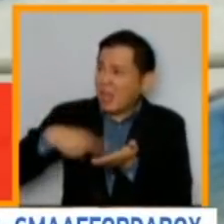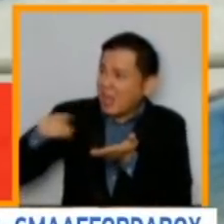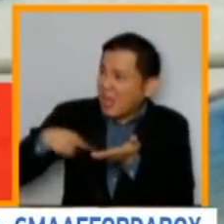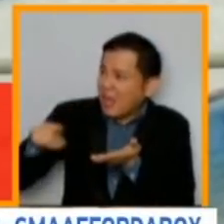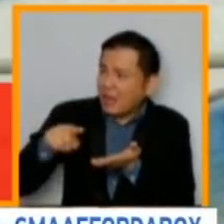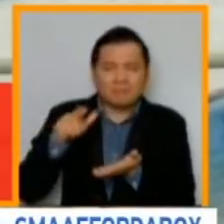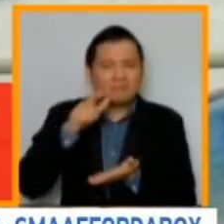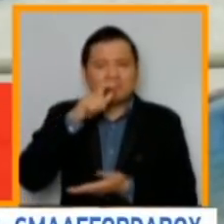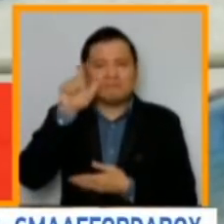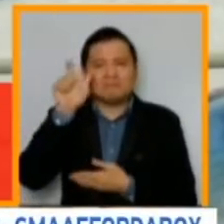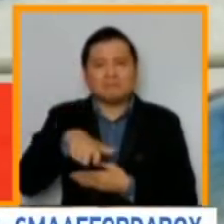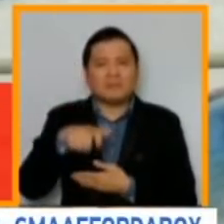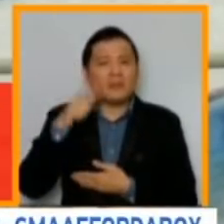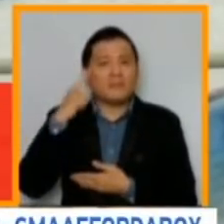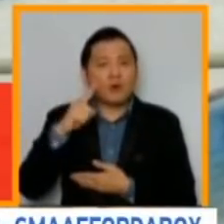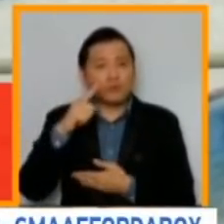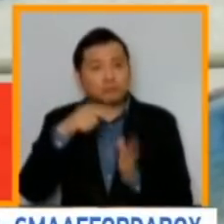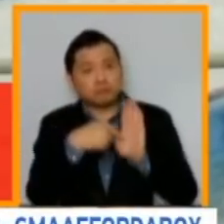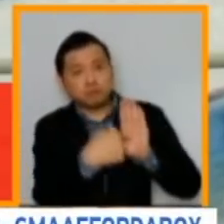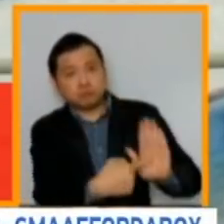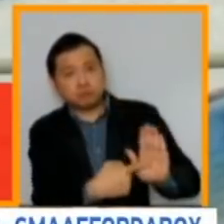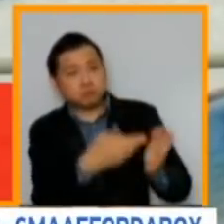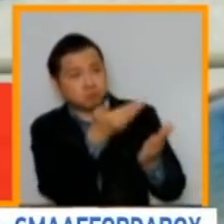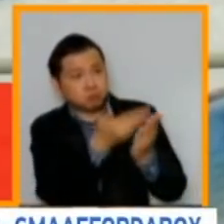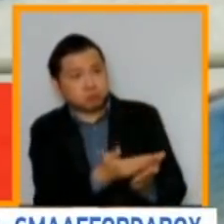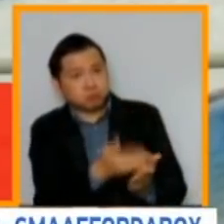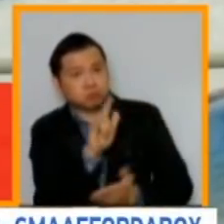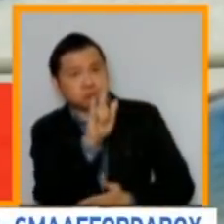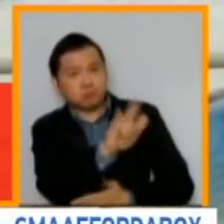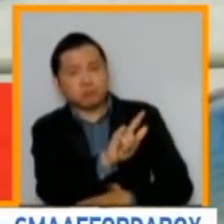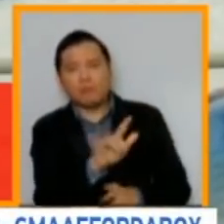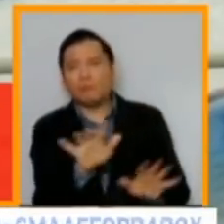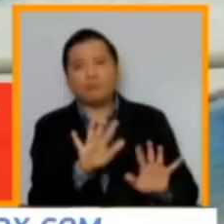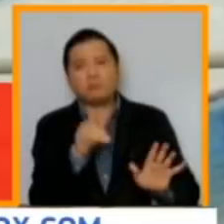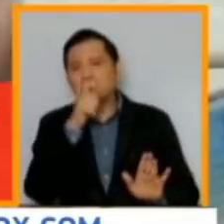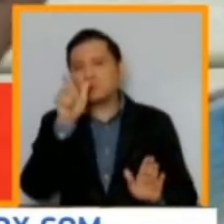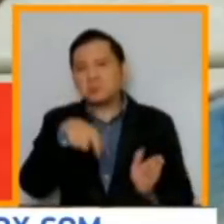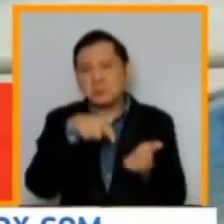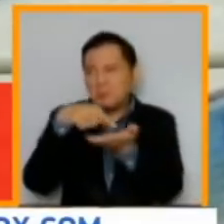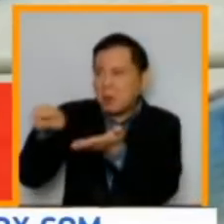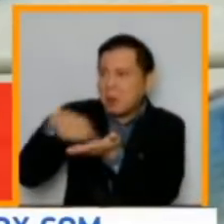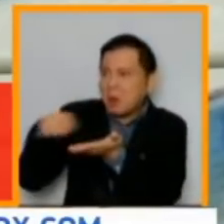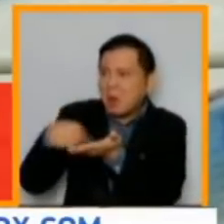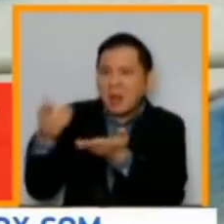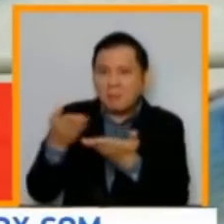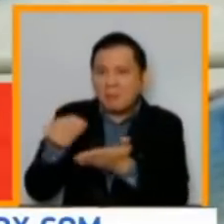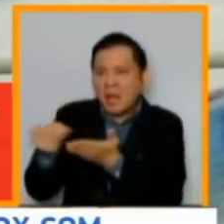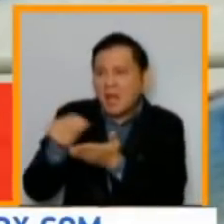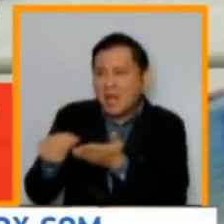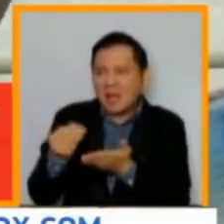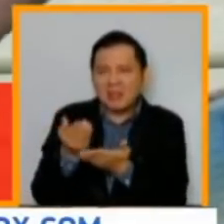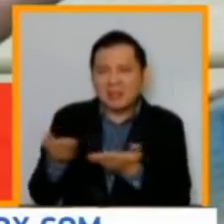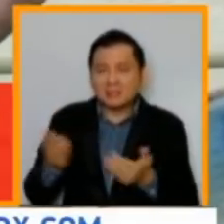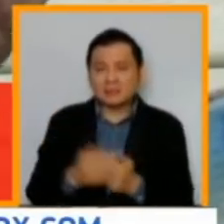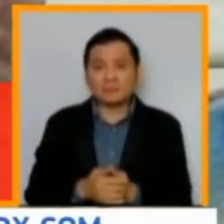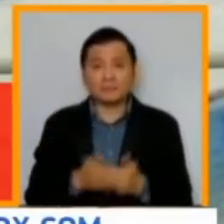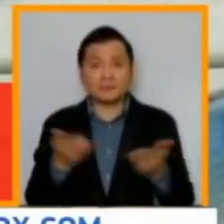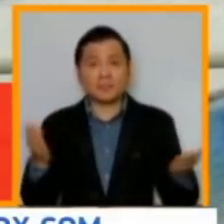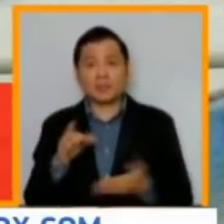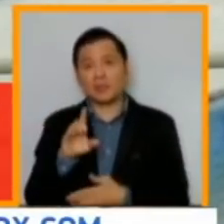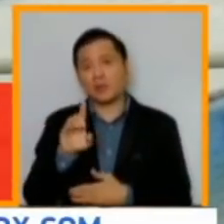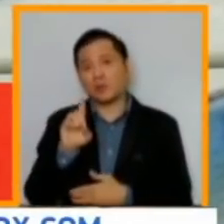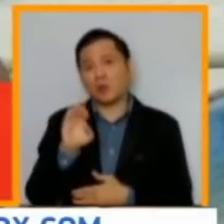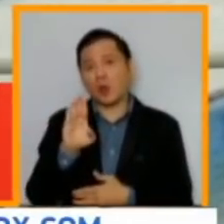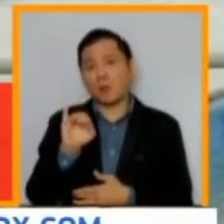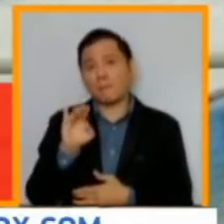ipaalam o ipadama ang inyong pagmamahal. Halimbawa na lang ng mga ganyang pasyalan na dito sa Dolomite Beach na hindi naman kailangan